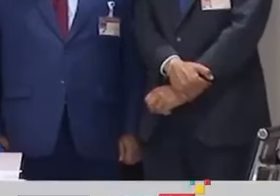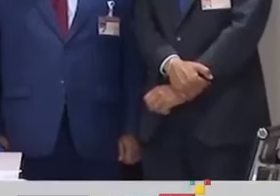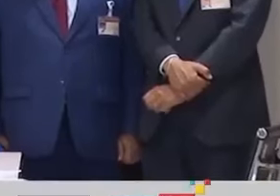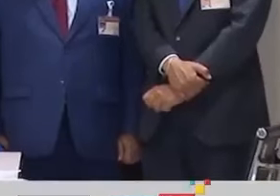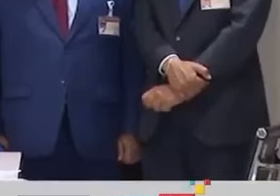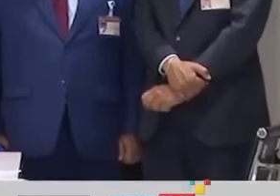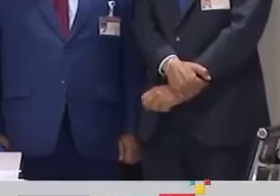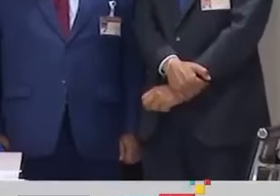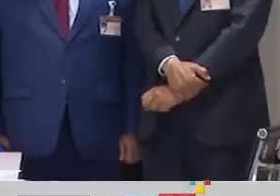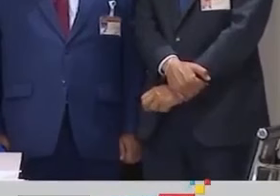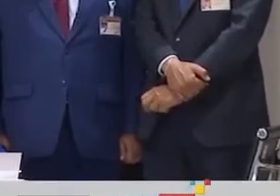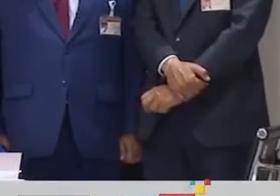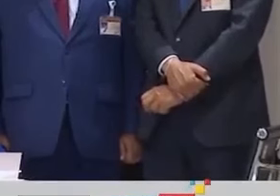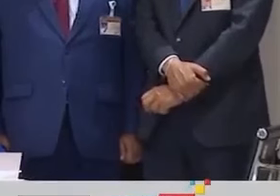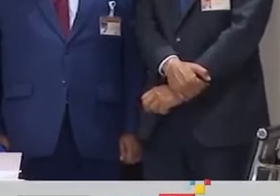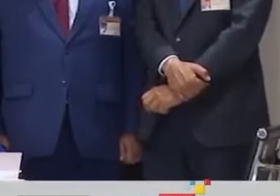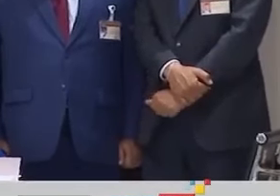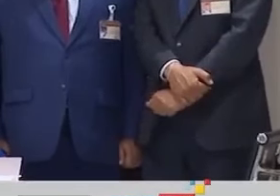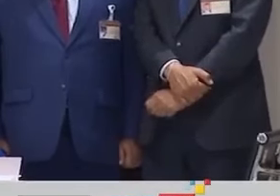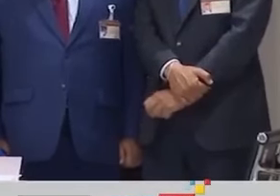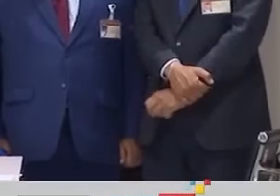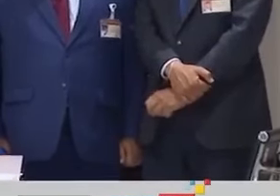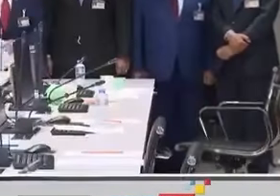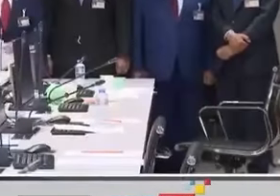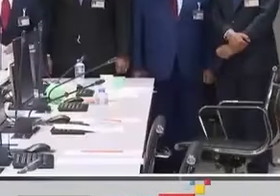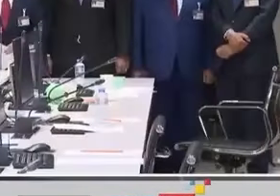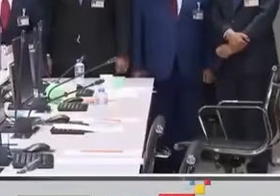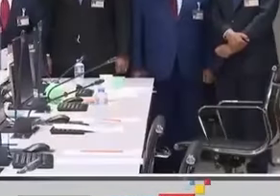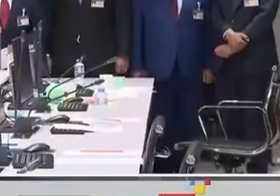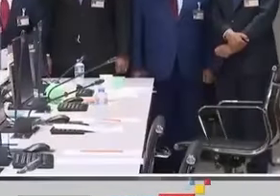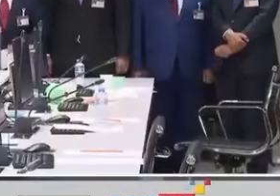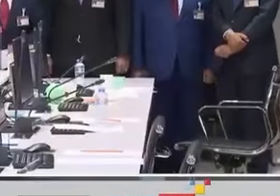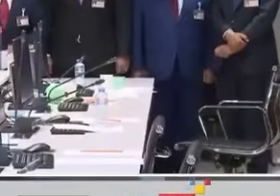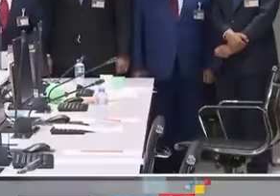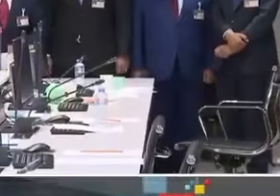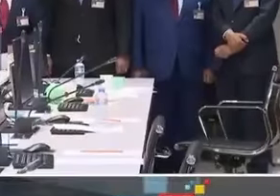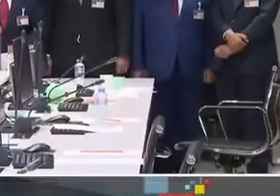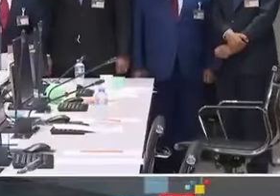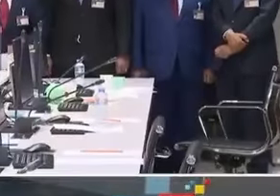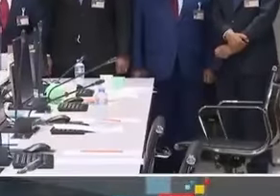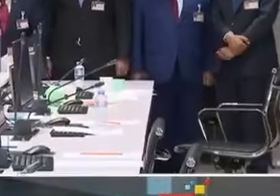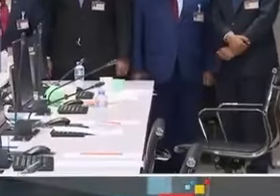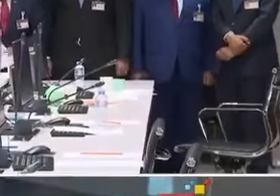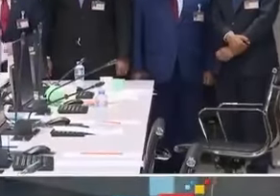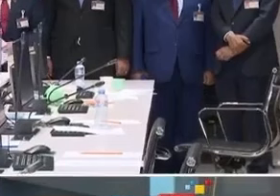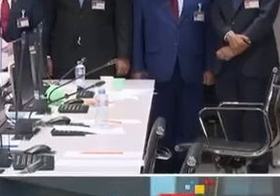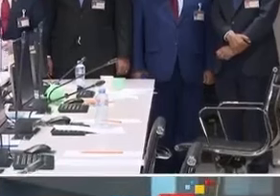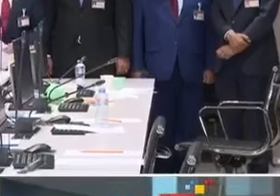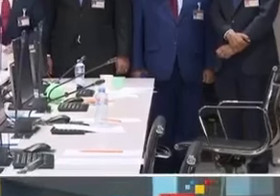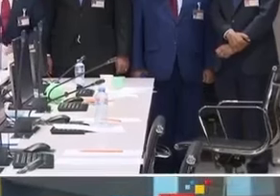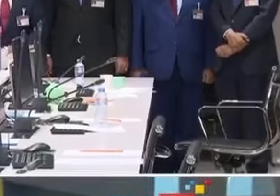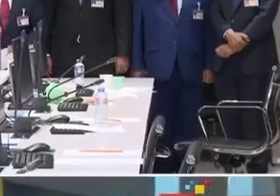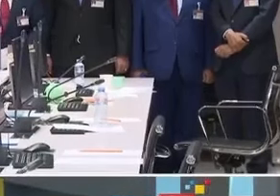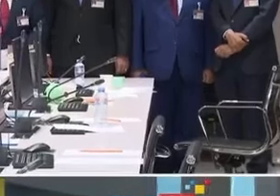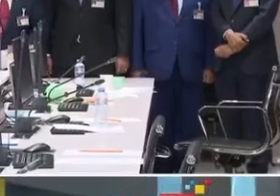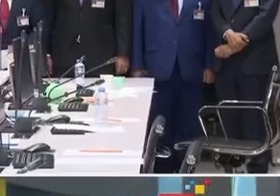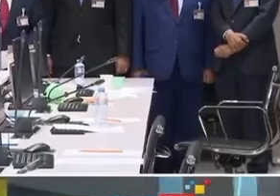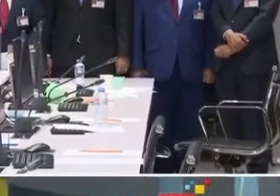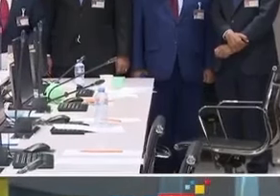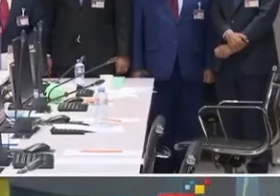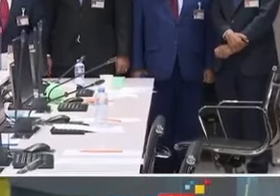ติ ไม่ใช่ซักฟอกนะคะย้ำ เป็นการอภิปรายทั่วไปแบบไม่ลงมติตามมาตรา152ไ